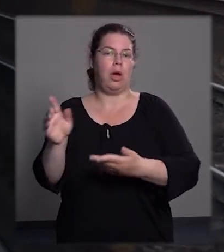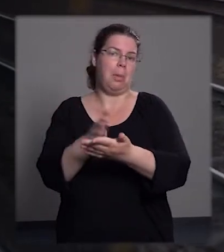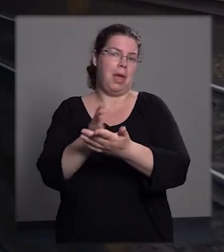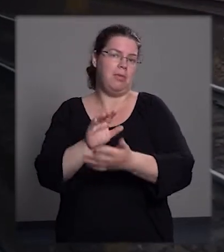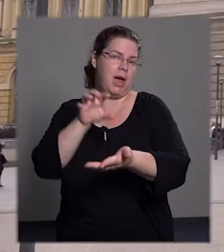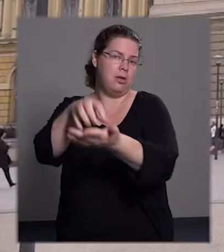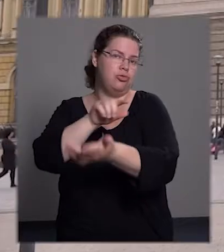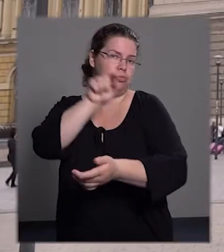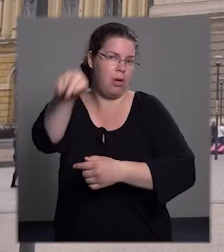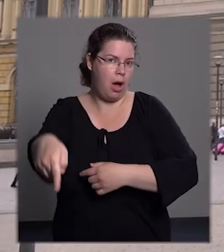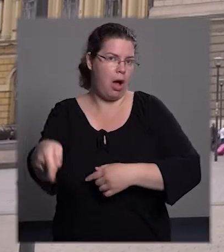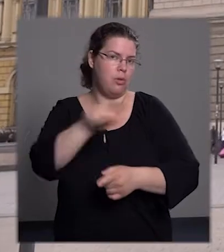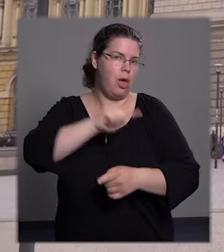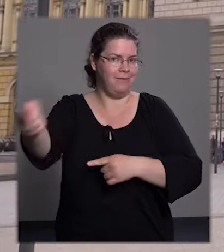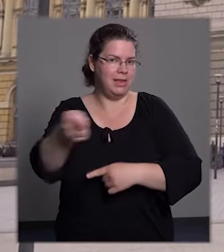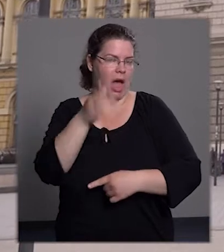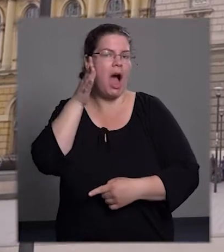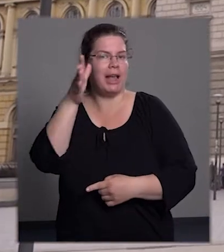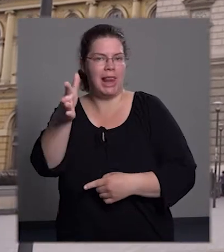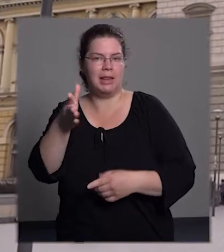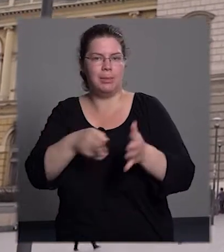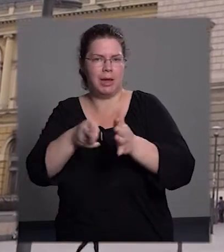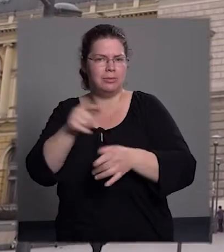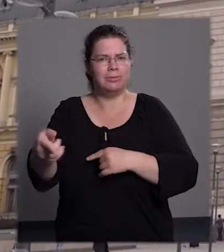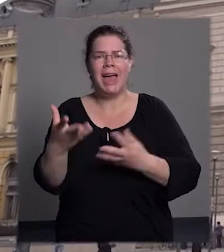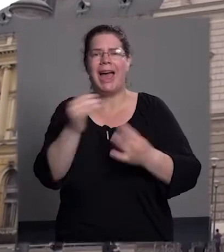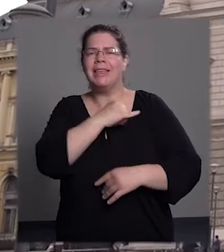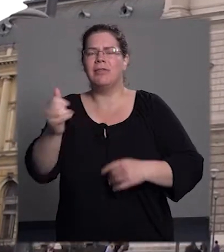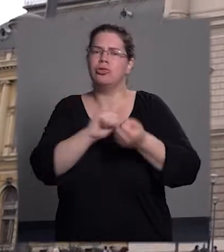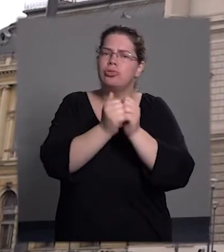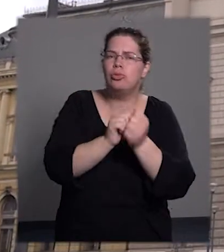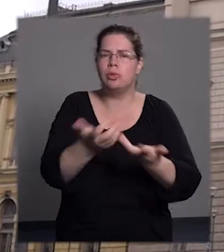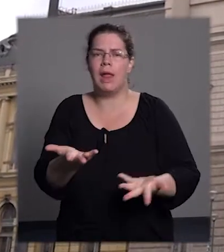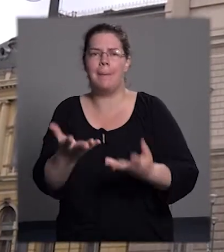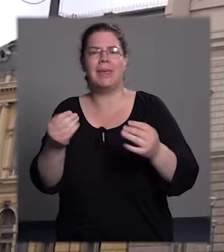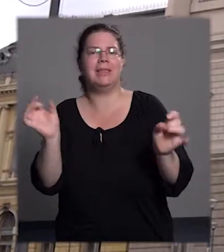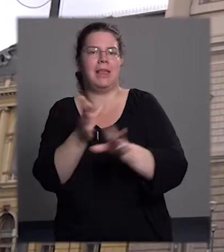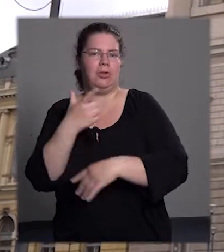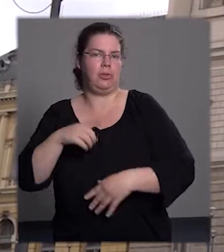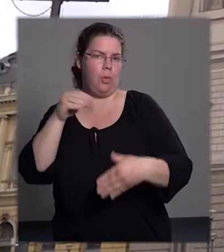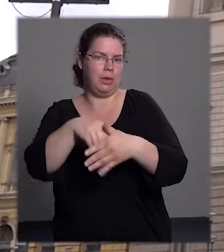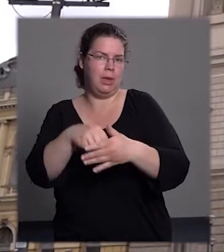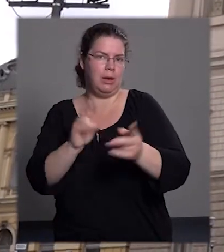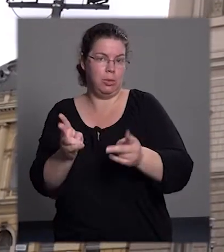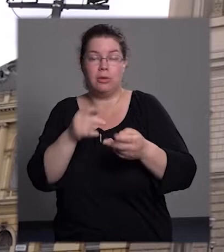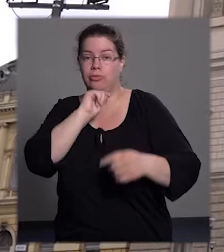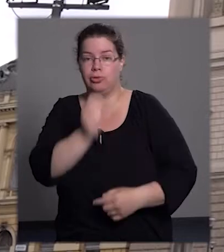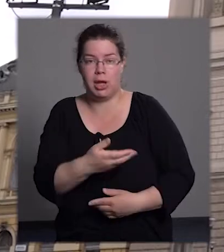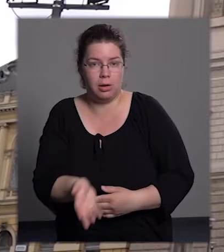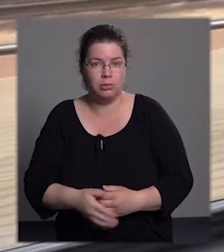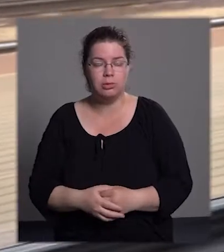keleti pályaudvarba. Hány éves küzdelemnek a következménye ez, és mennyi szerencse volt benne, hogy ez összejöhetett? Ez